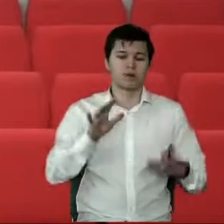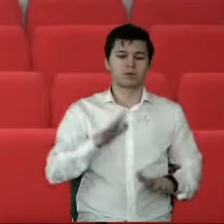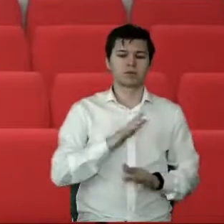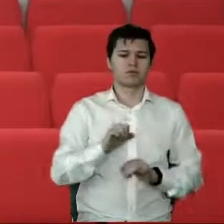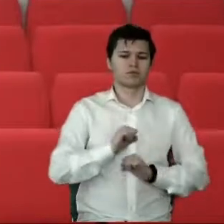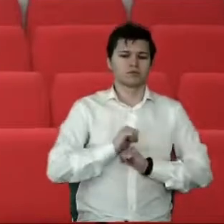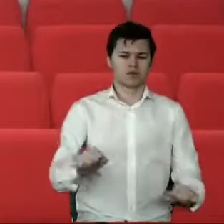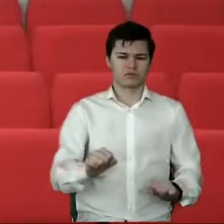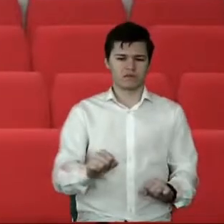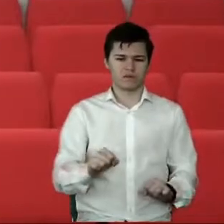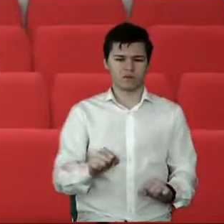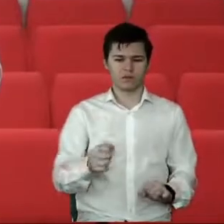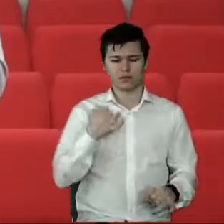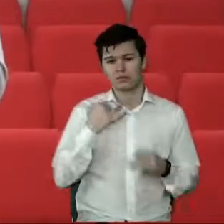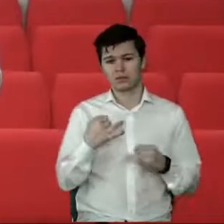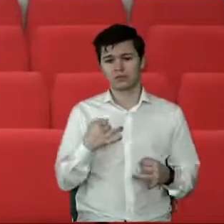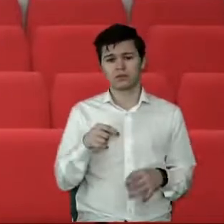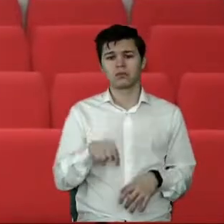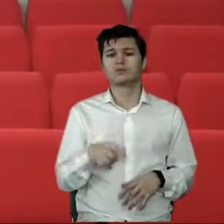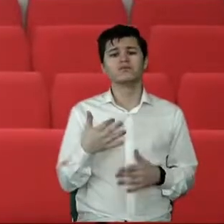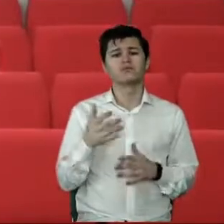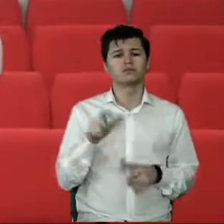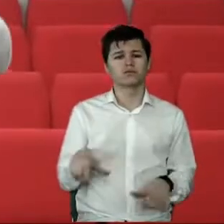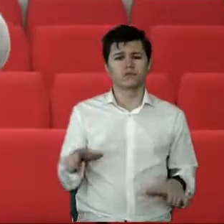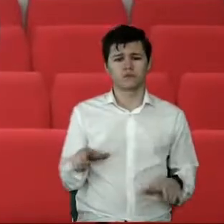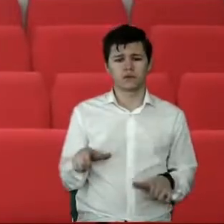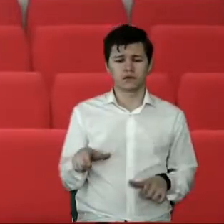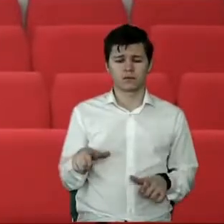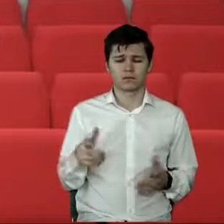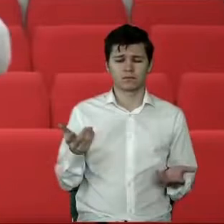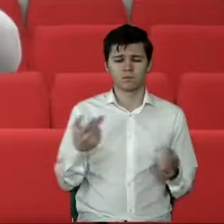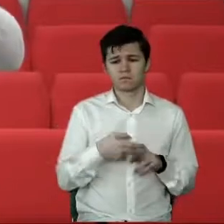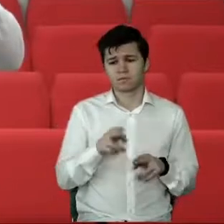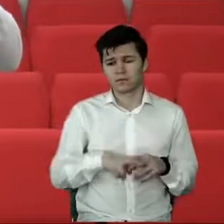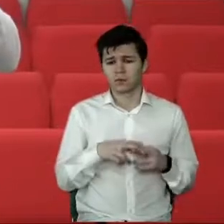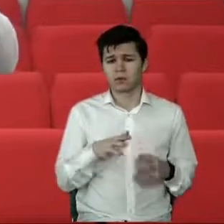дерзновением». Там не написано, сколько этих учеников было. Это уже было после того,